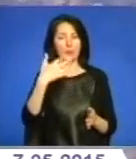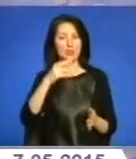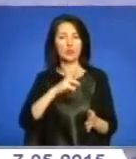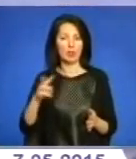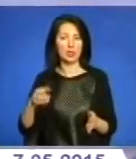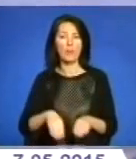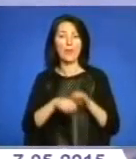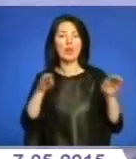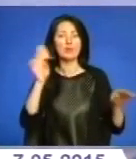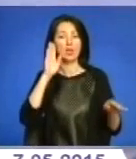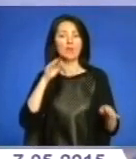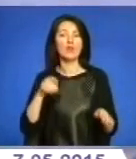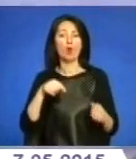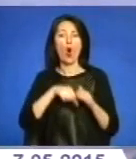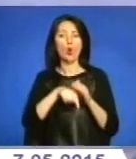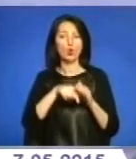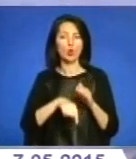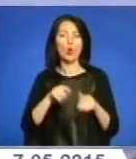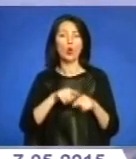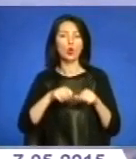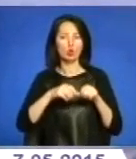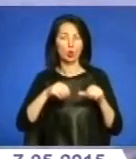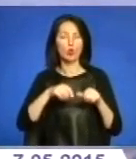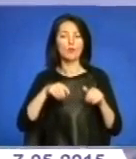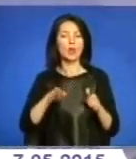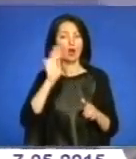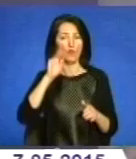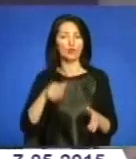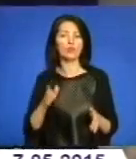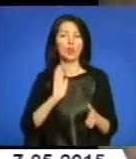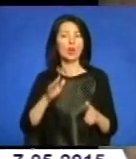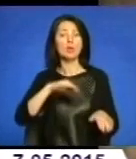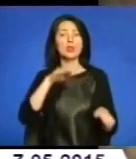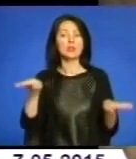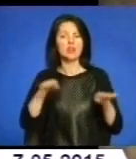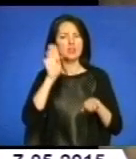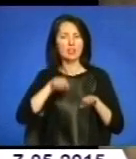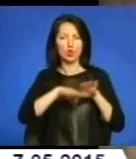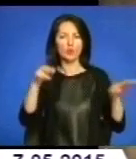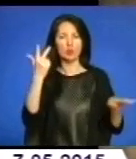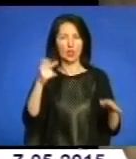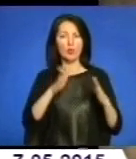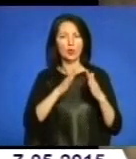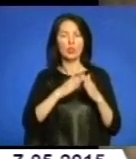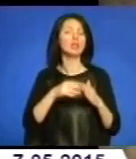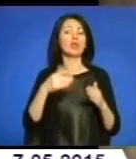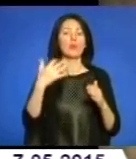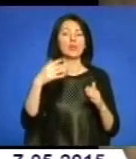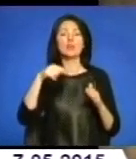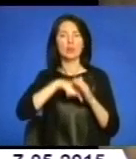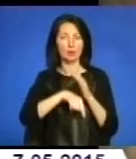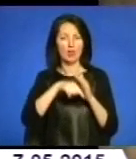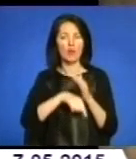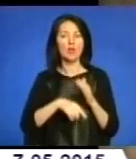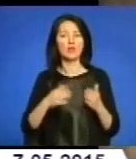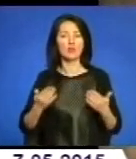вод. Внаслідок цього зазнали підтоплення 3 житлові будинки та присадибні ділянки 4 домогосподарств. Також підтоплено 50 підвалів